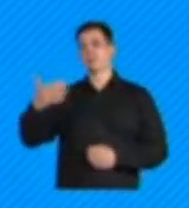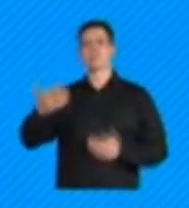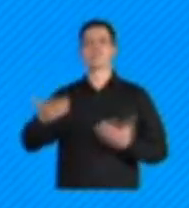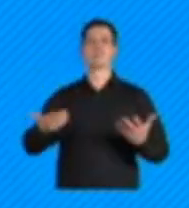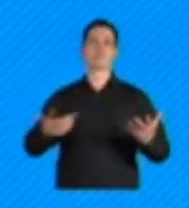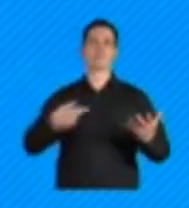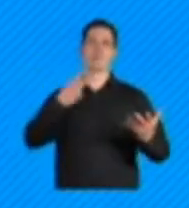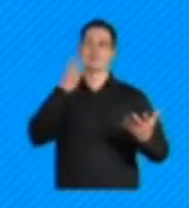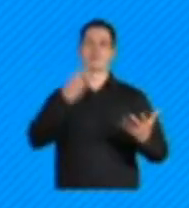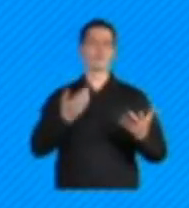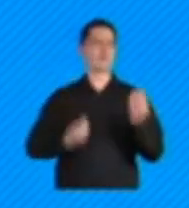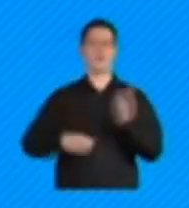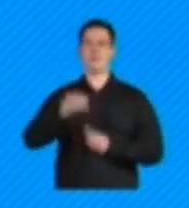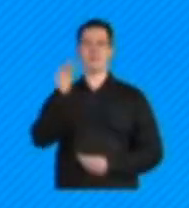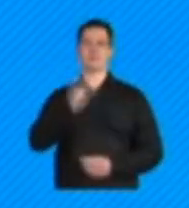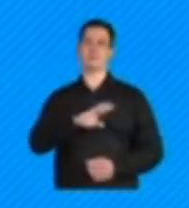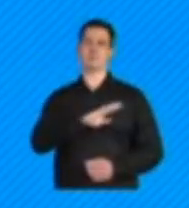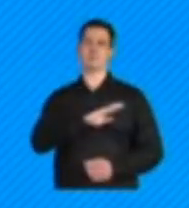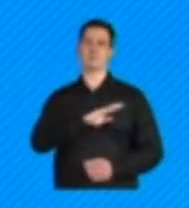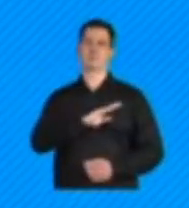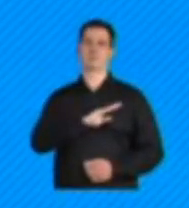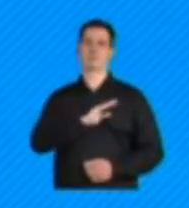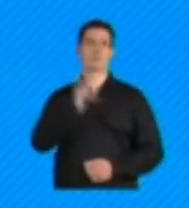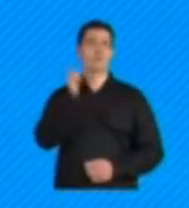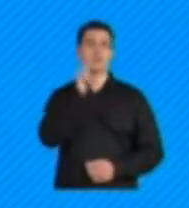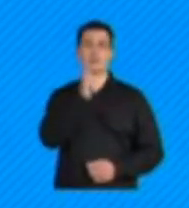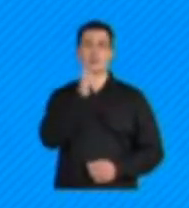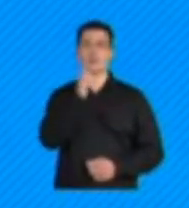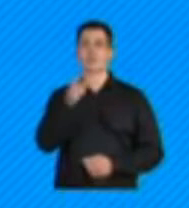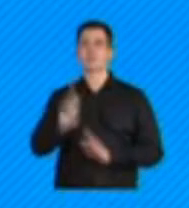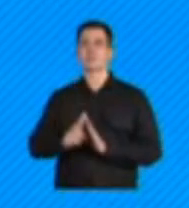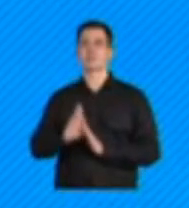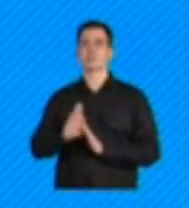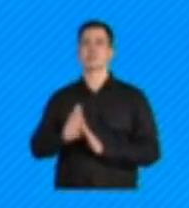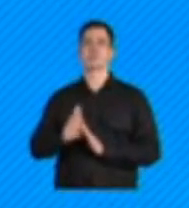tabeli śmiertelności, którą dzień po dniu niestety